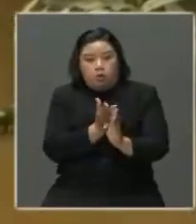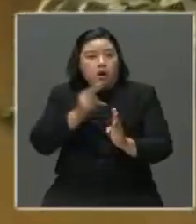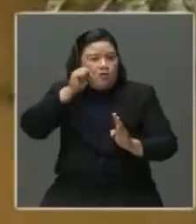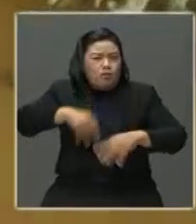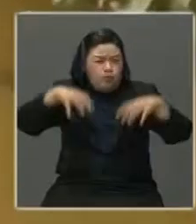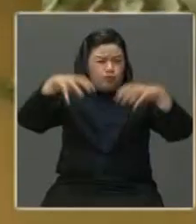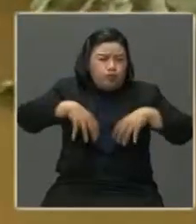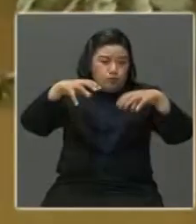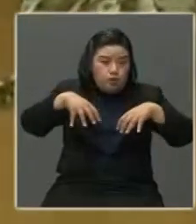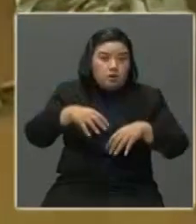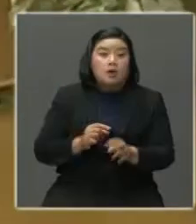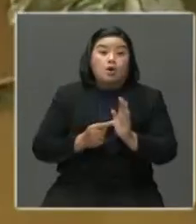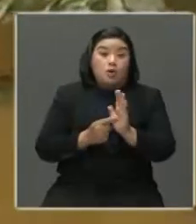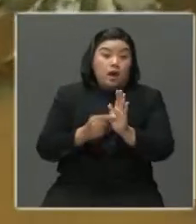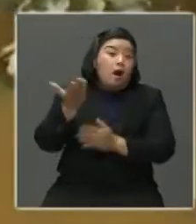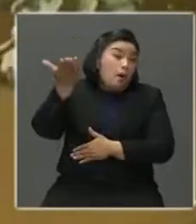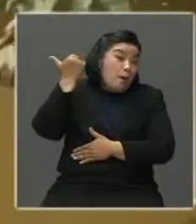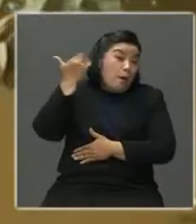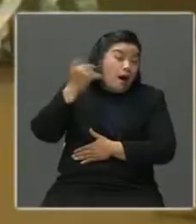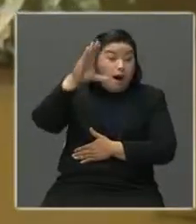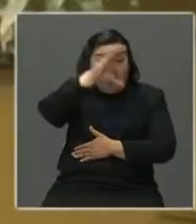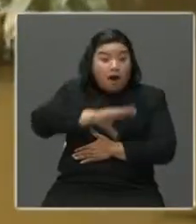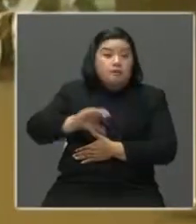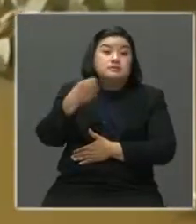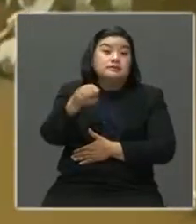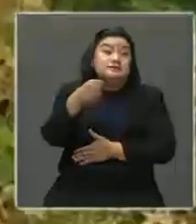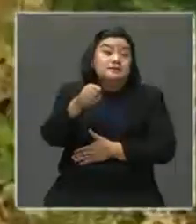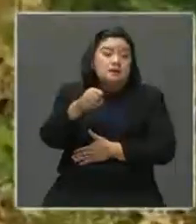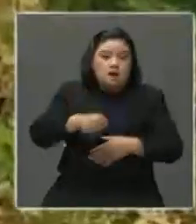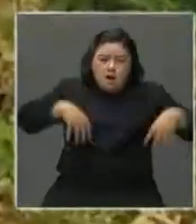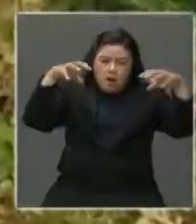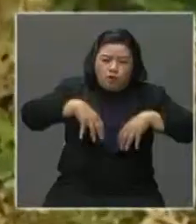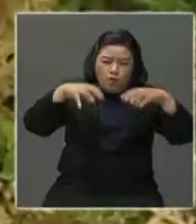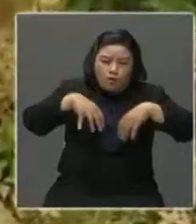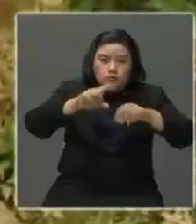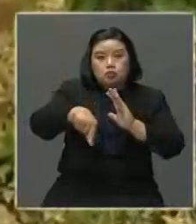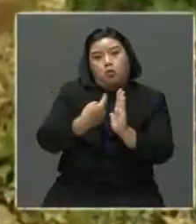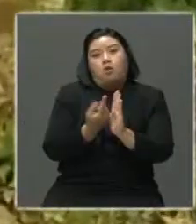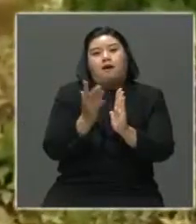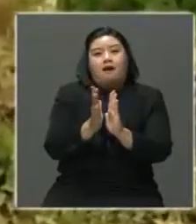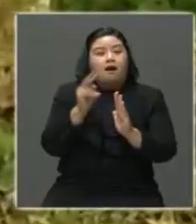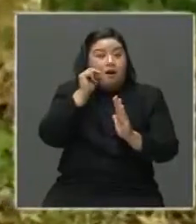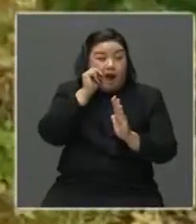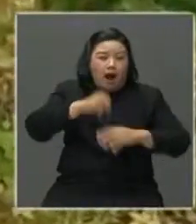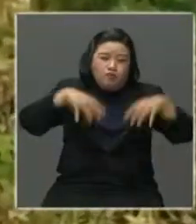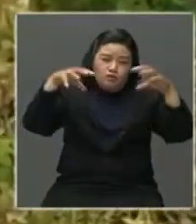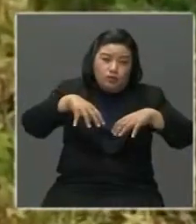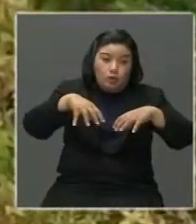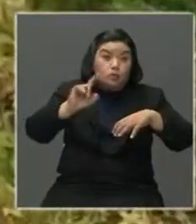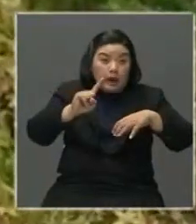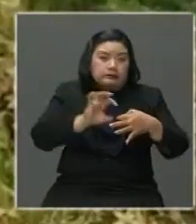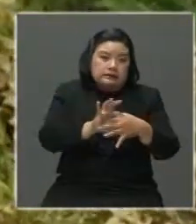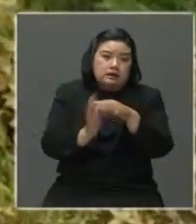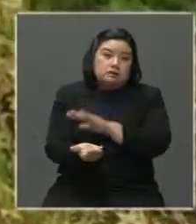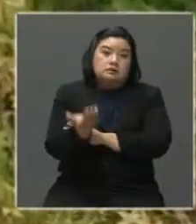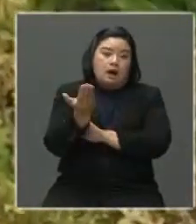างเมื่อคืนช่วง4ทุ่มนะคะฝนฟ้าคะนองตกหนักติดกันกว่า5ชั่วโมงพอมาตอนเช้าแน่นอนนะคะเกิดสภ